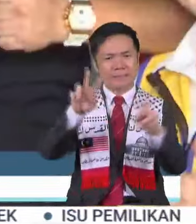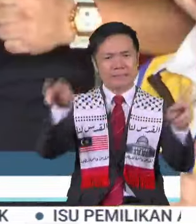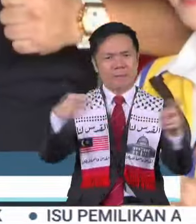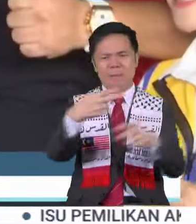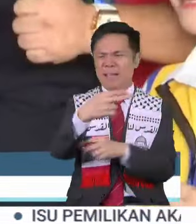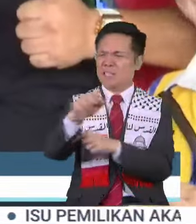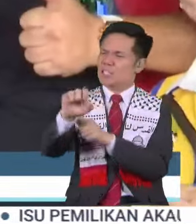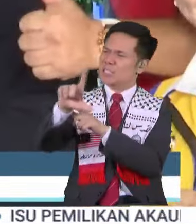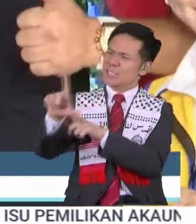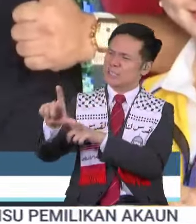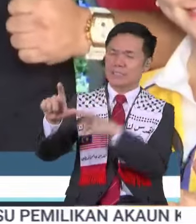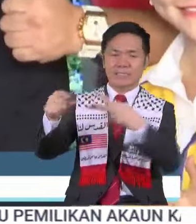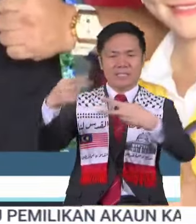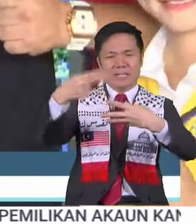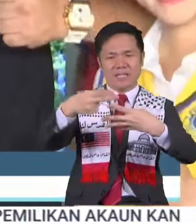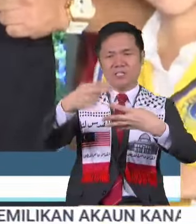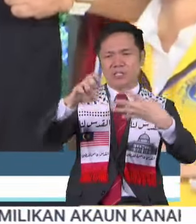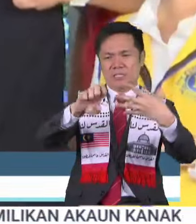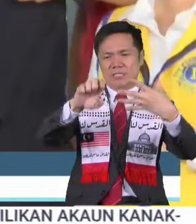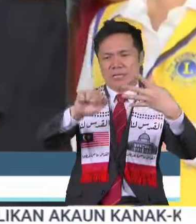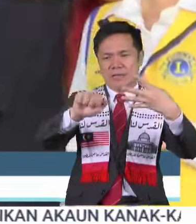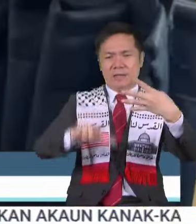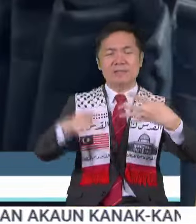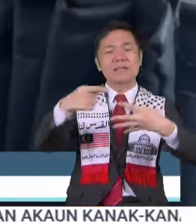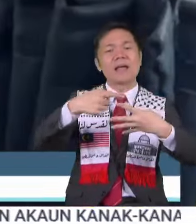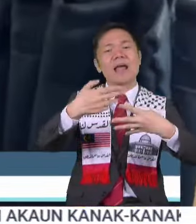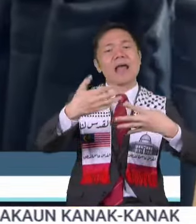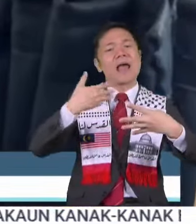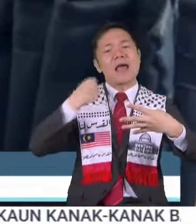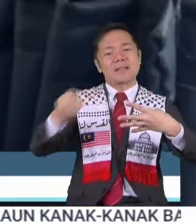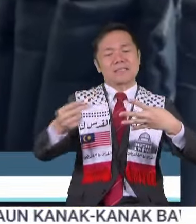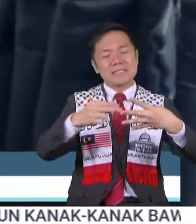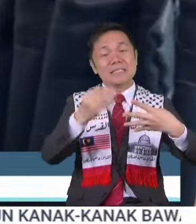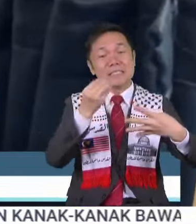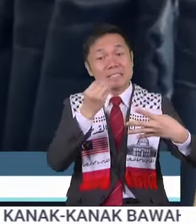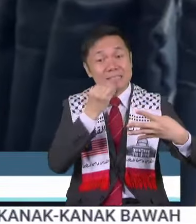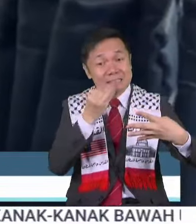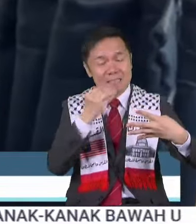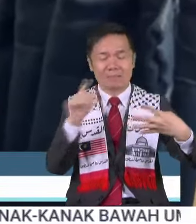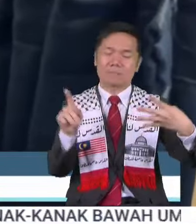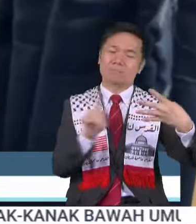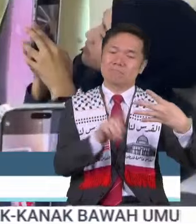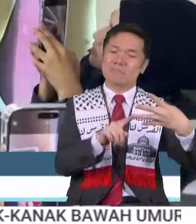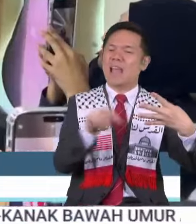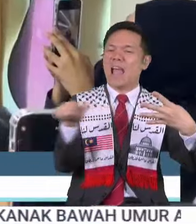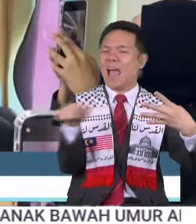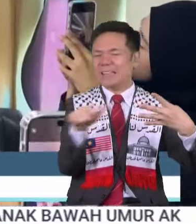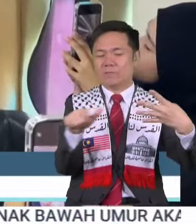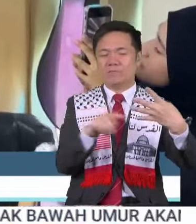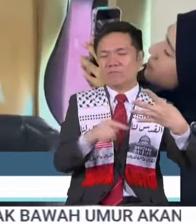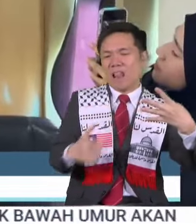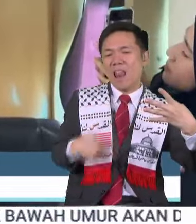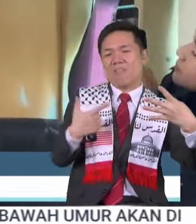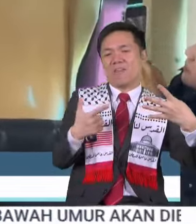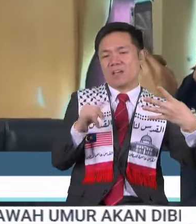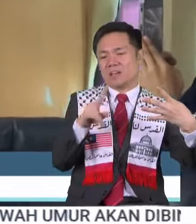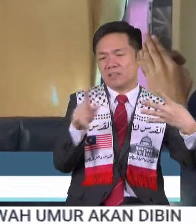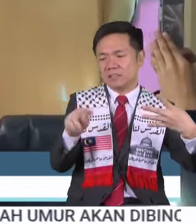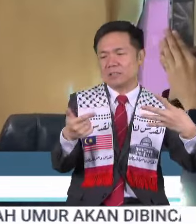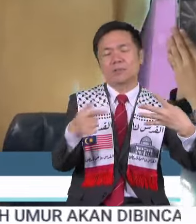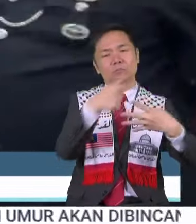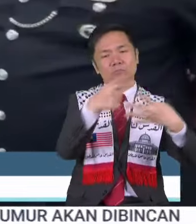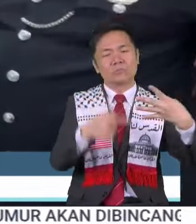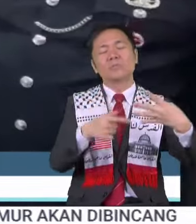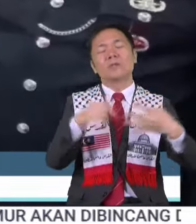di pkarangan Ibu pejabat polis kontinjen IPK perak Ipoh program diadakan bertujuan mewujudkan kesedaran penjagaan